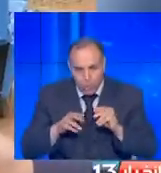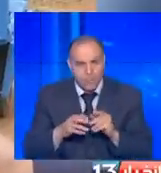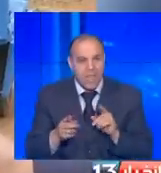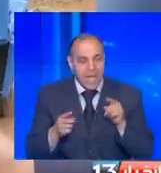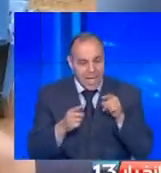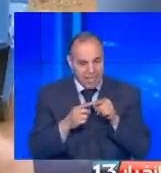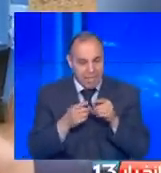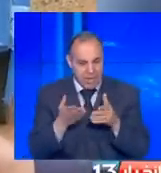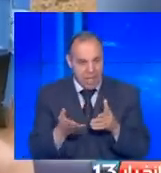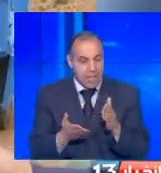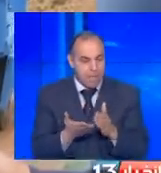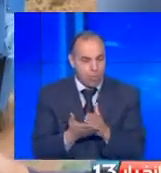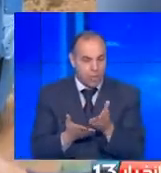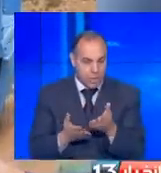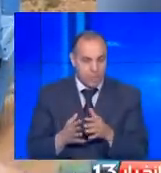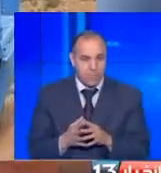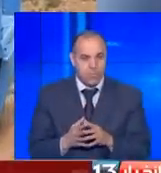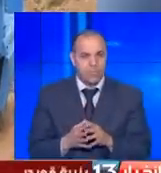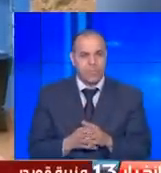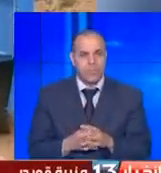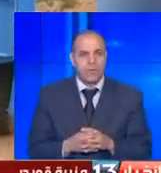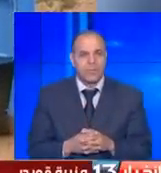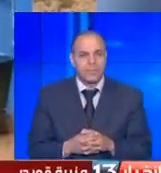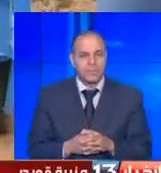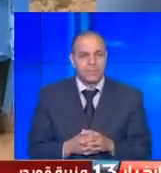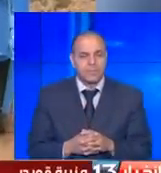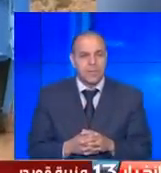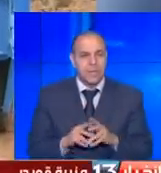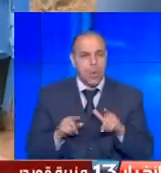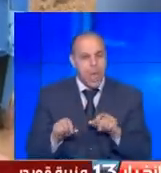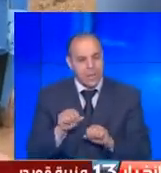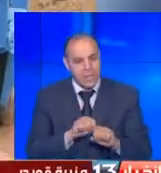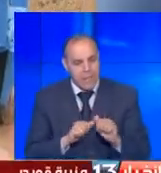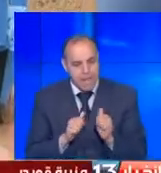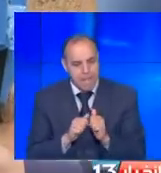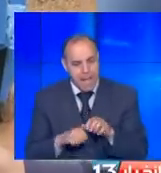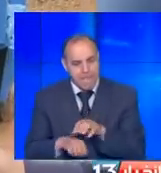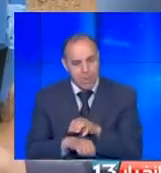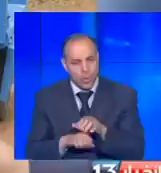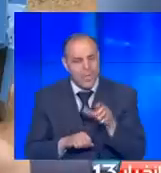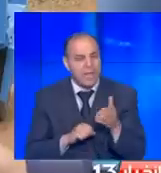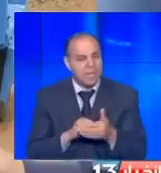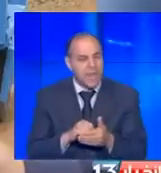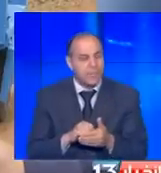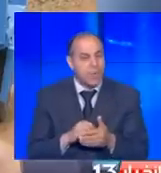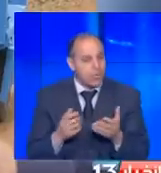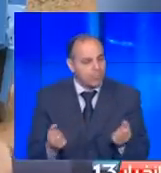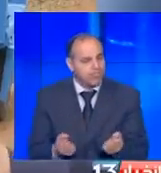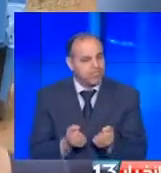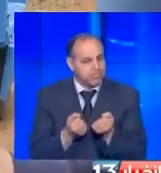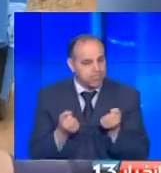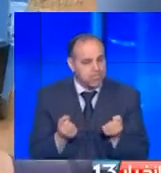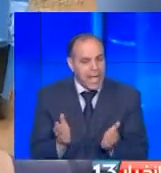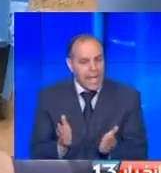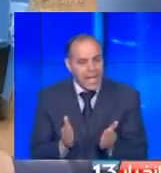أهداف المشروع هذايا اللي هو بالتنسيق معنا في مندوبية الفلاحة النهوض